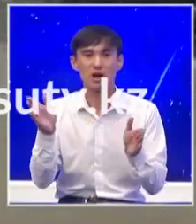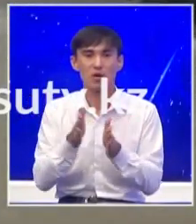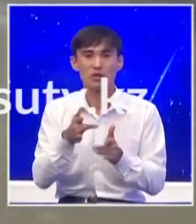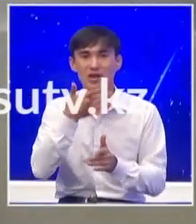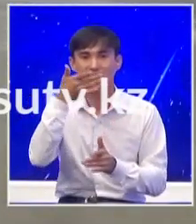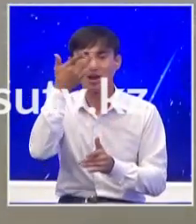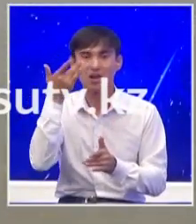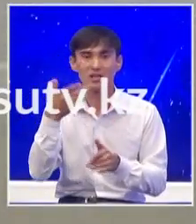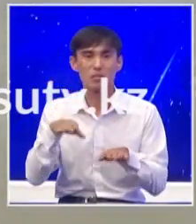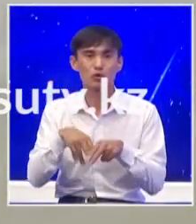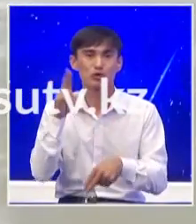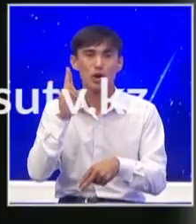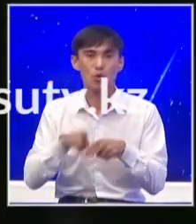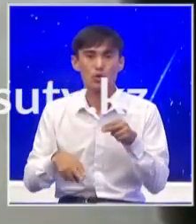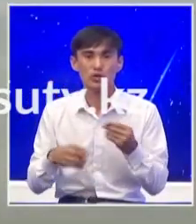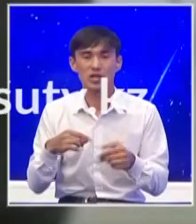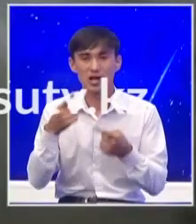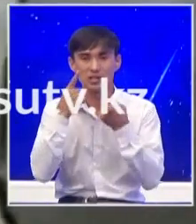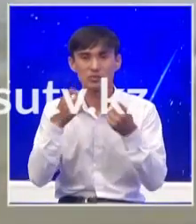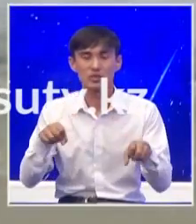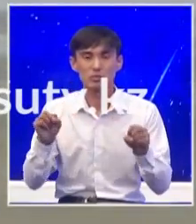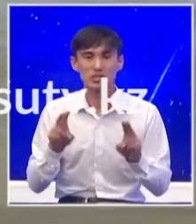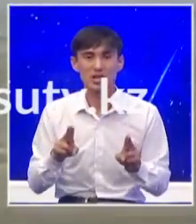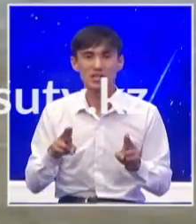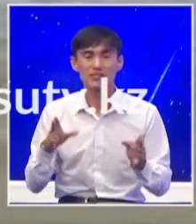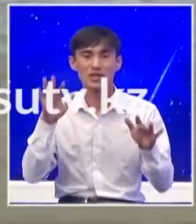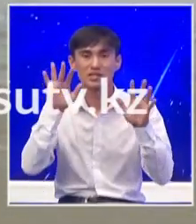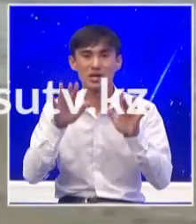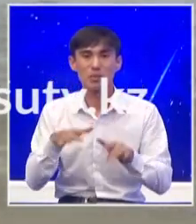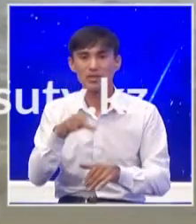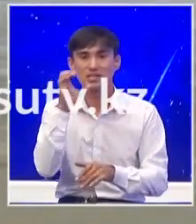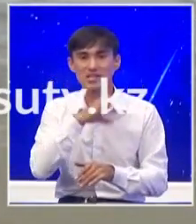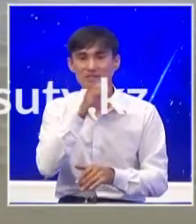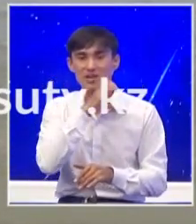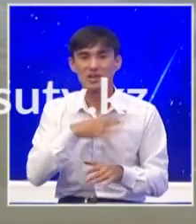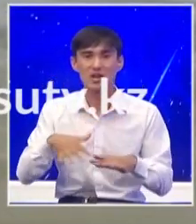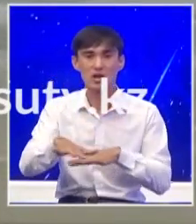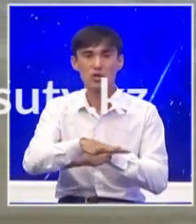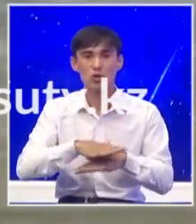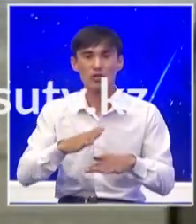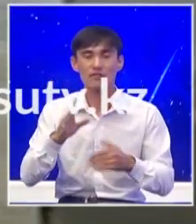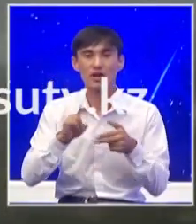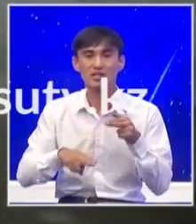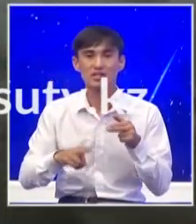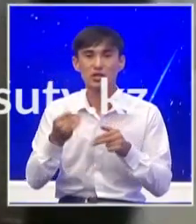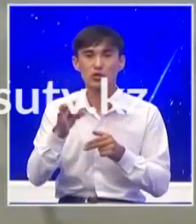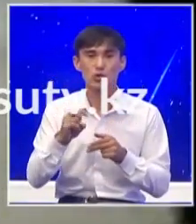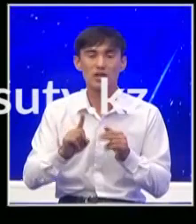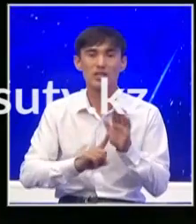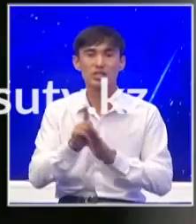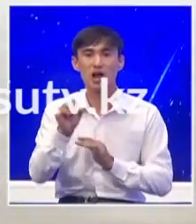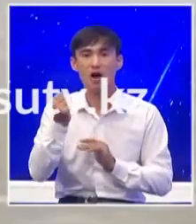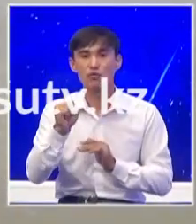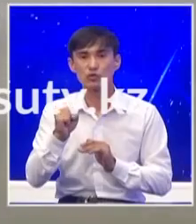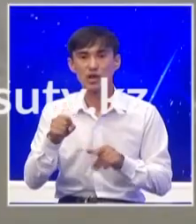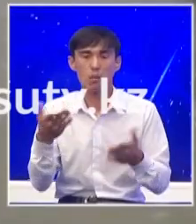лето, похоже, закончилось. Как сообщили специалисты, снегопады на севере региона в конце июля, начале августа – обычное явление.